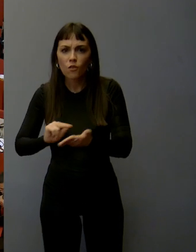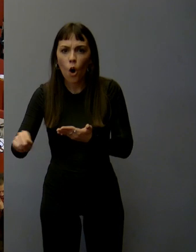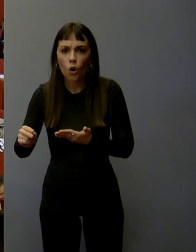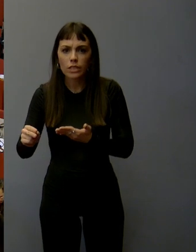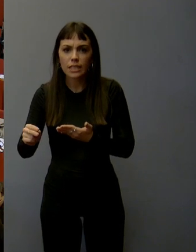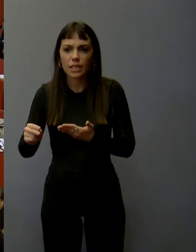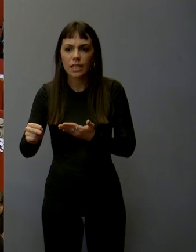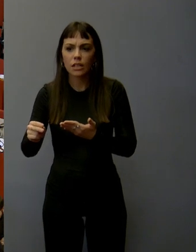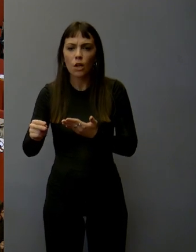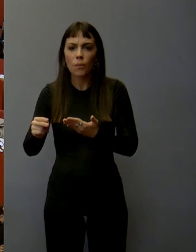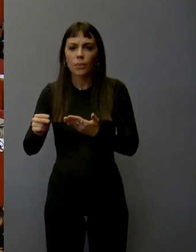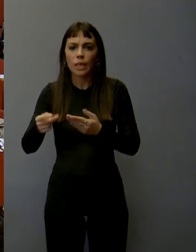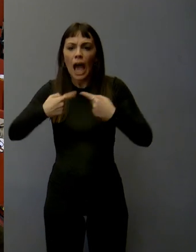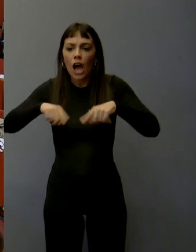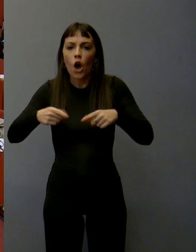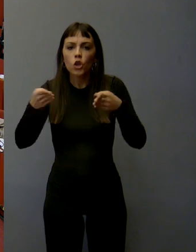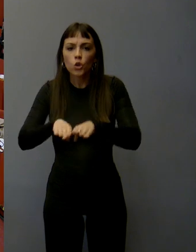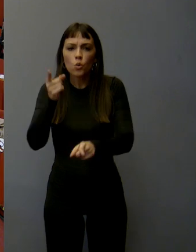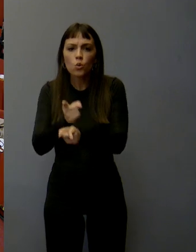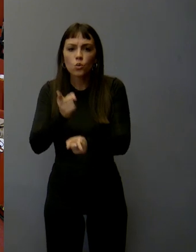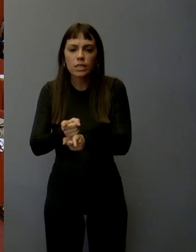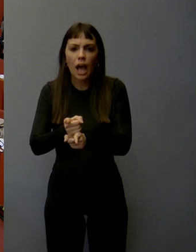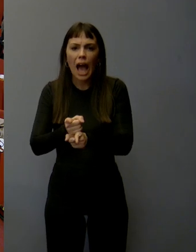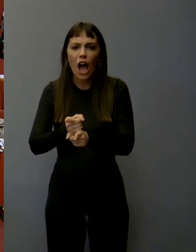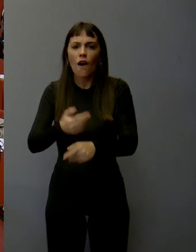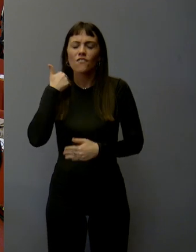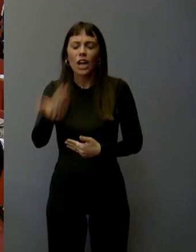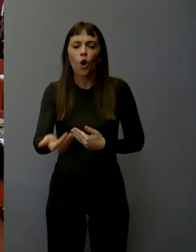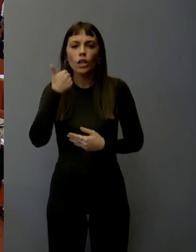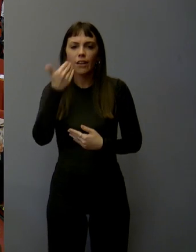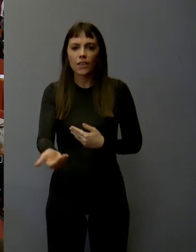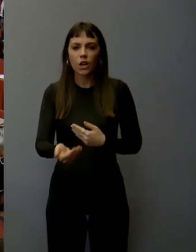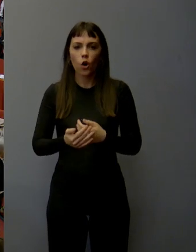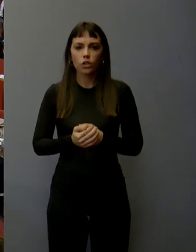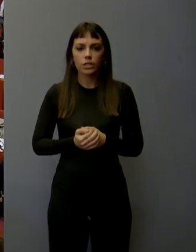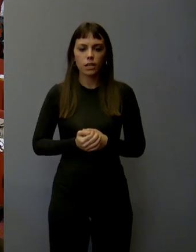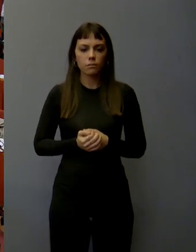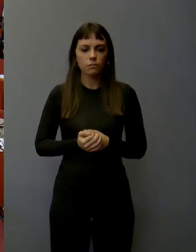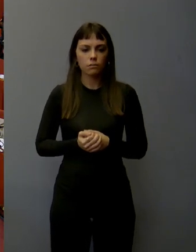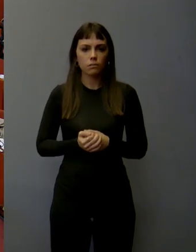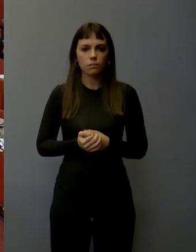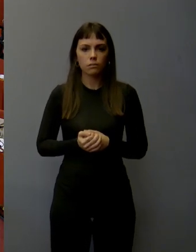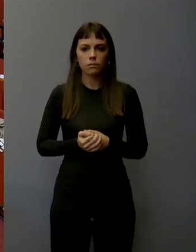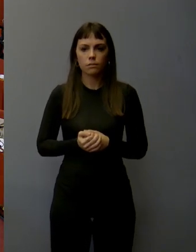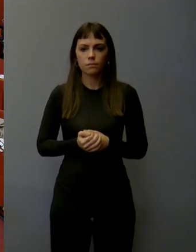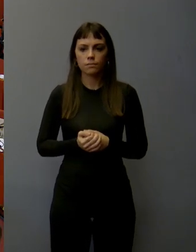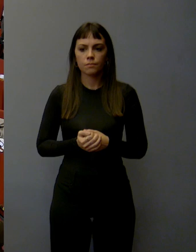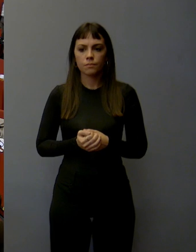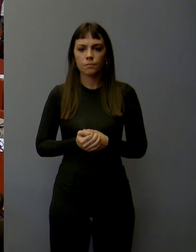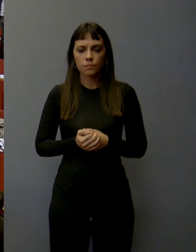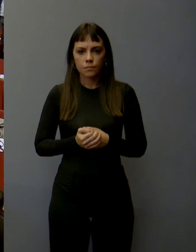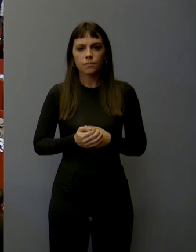come sempre come come se possiamo possiamo allora allora allora allora allora